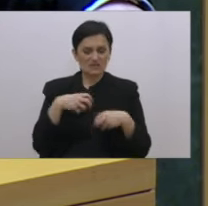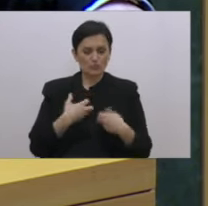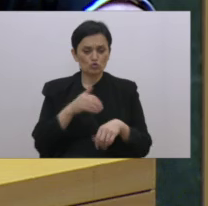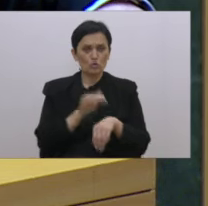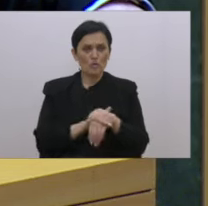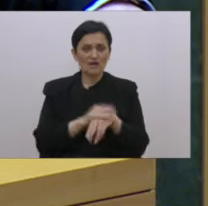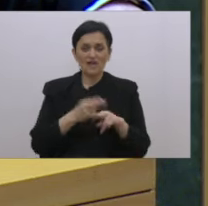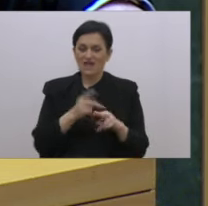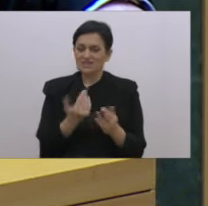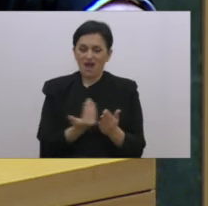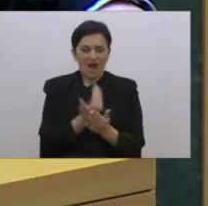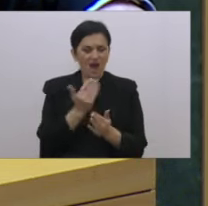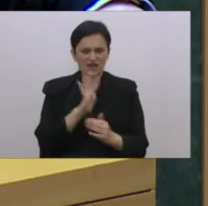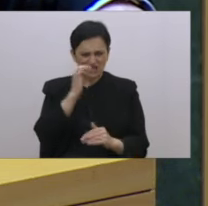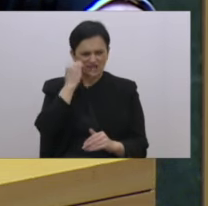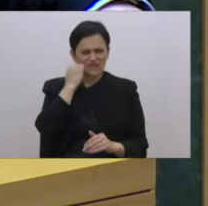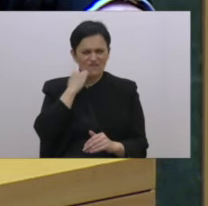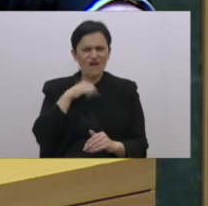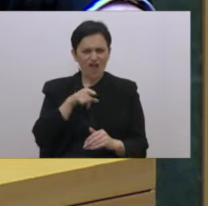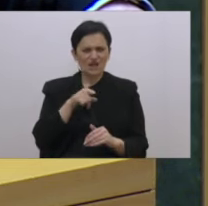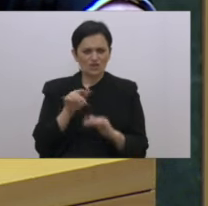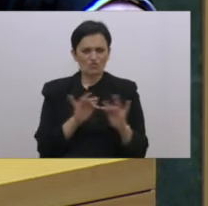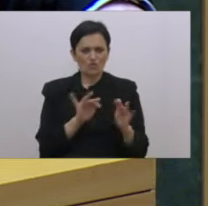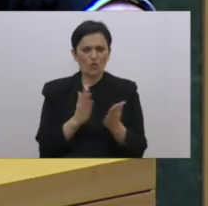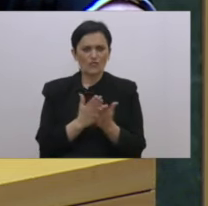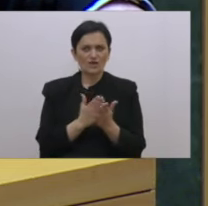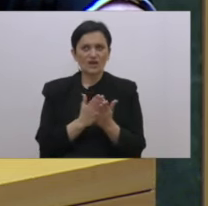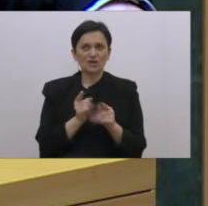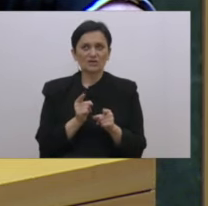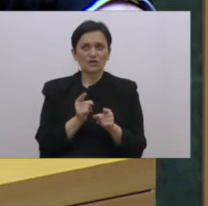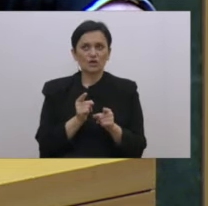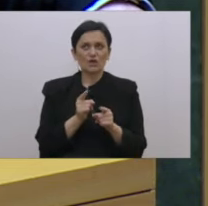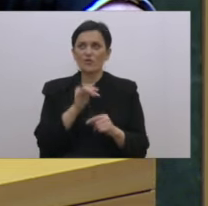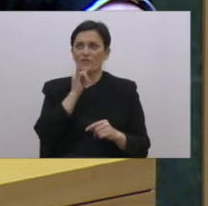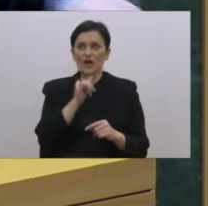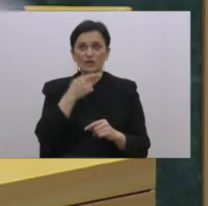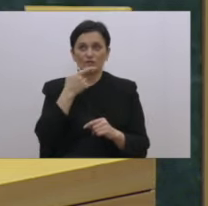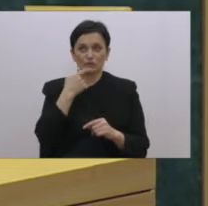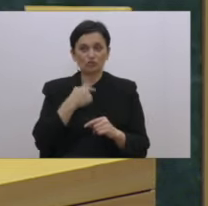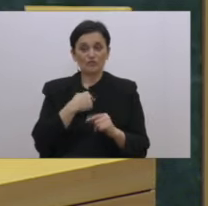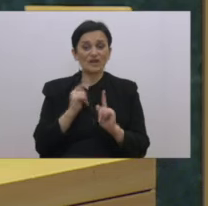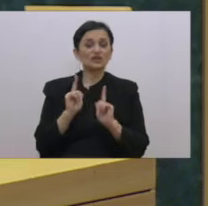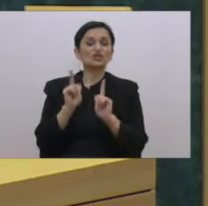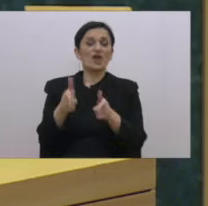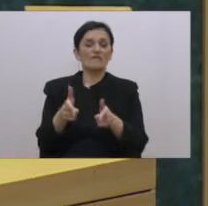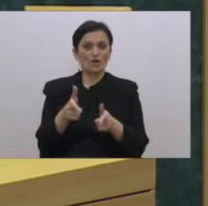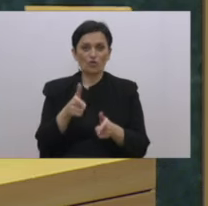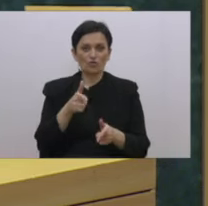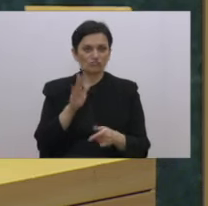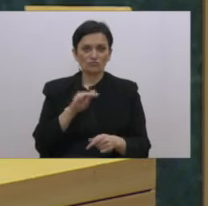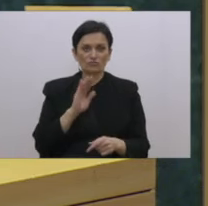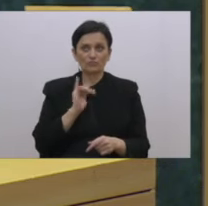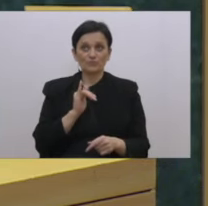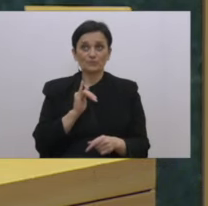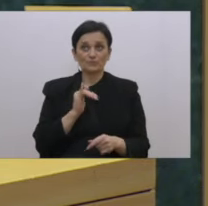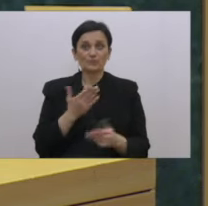ეს არახალია ძველი მოვლენა არის უკვე და ამას ვერ ვიტყვი, რომ ჩვენ შევეგუეთ, მაგრამ